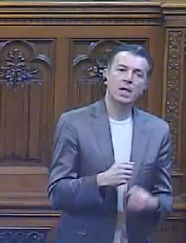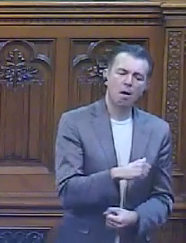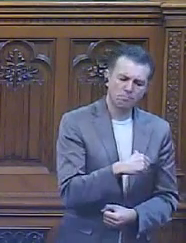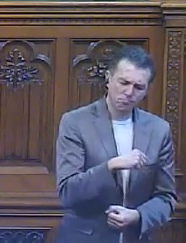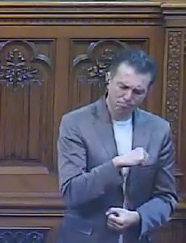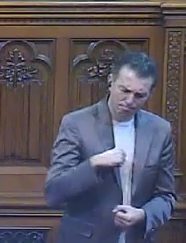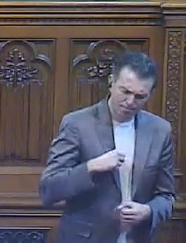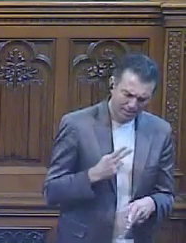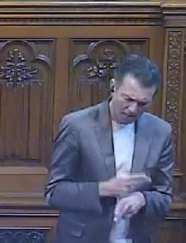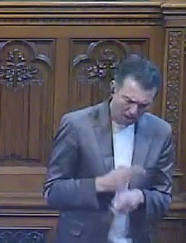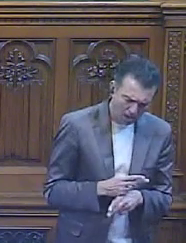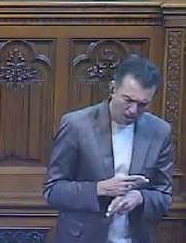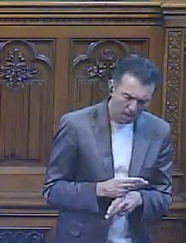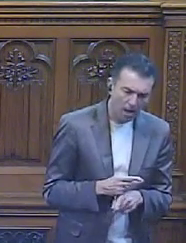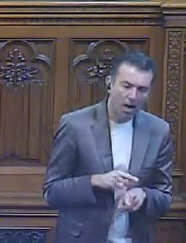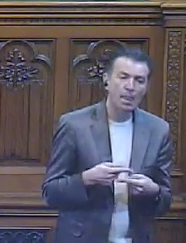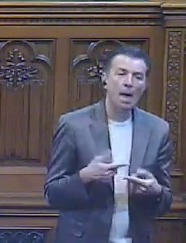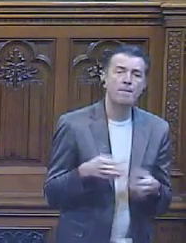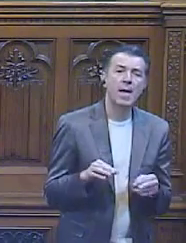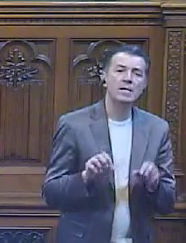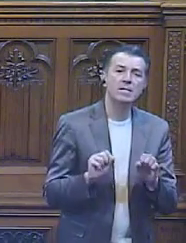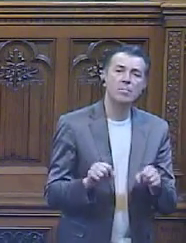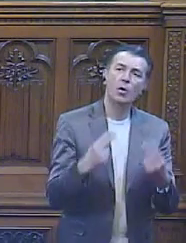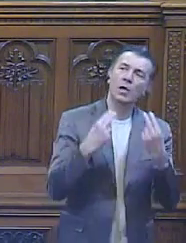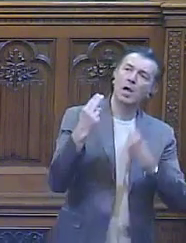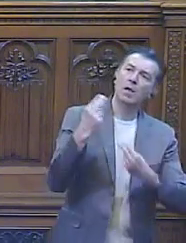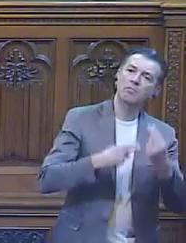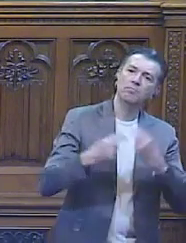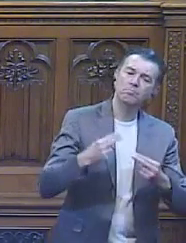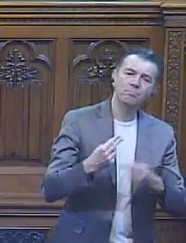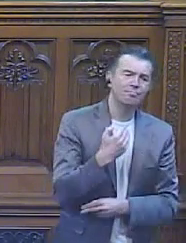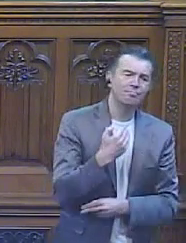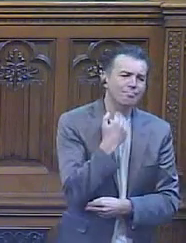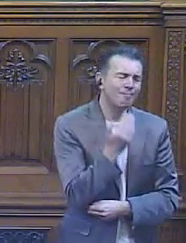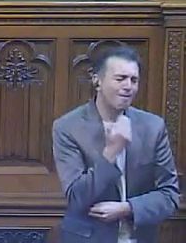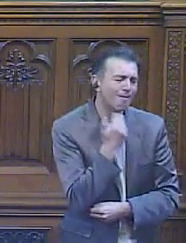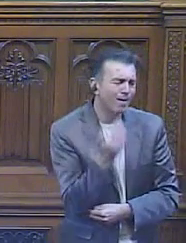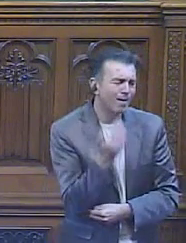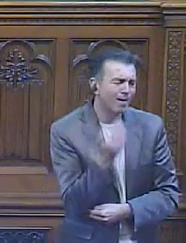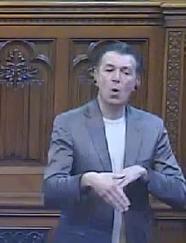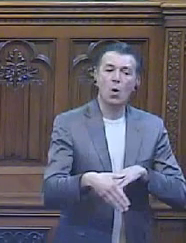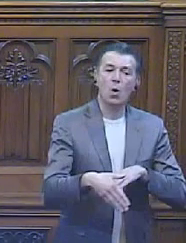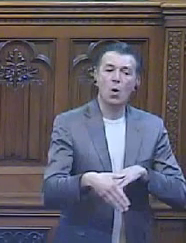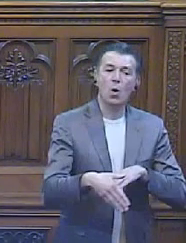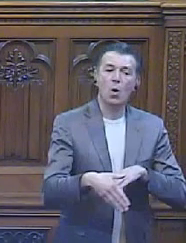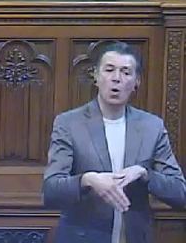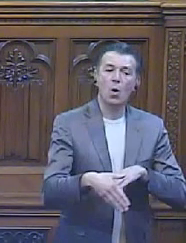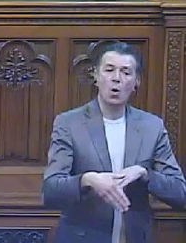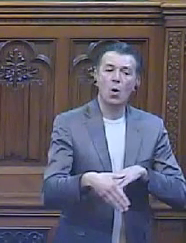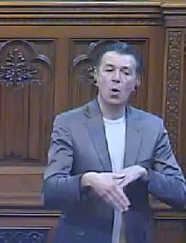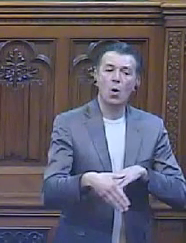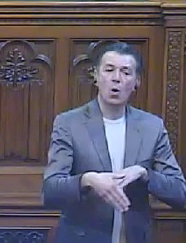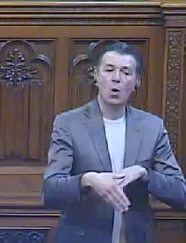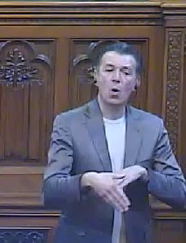Krankheit bestmögliche Behandlung zu erhalten, unabhängig davon, wie hoch das Einkommen